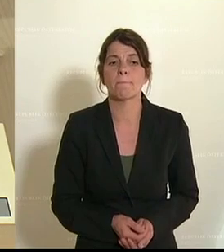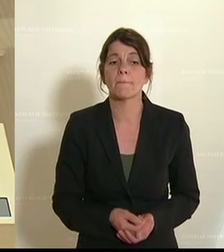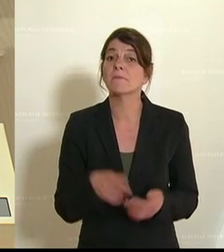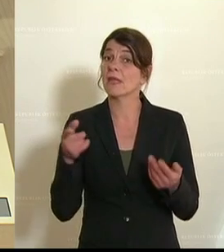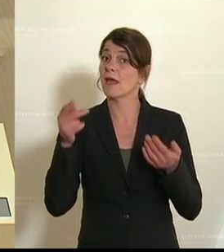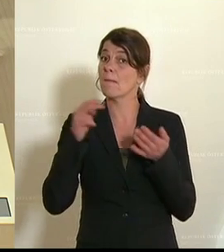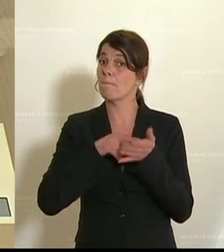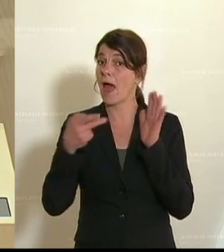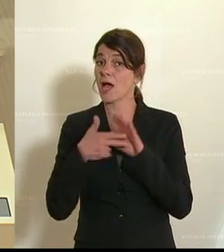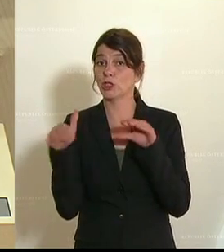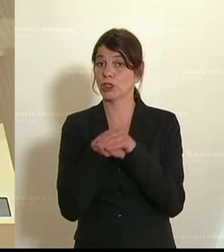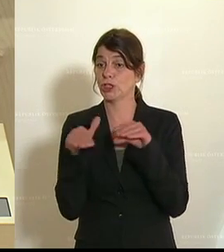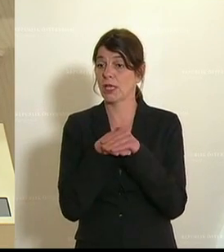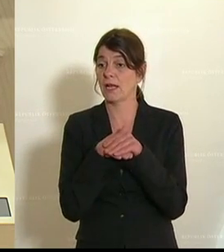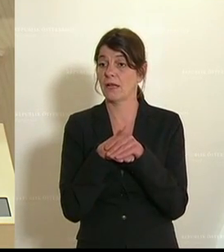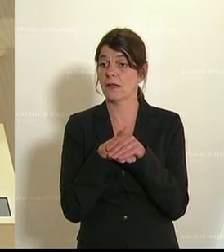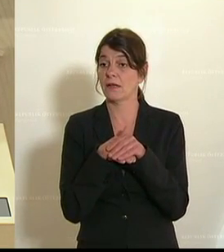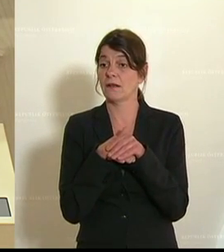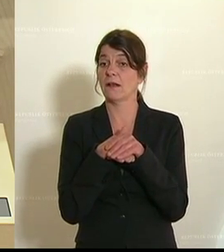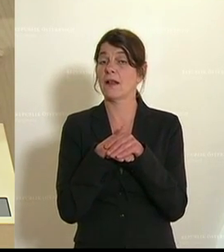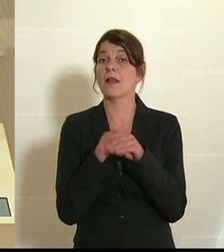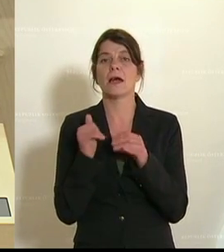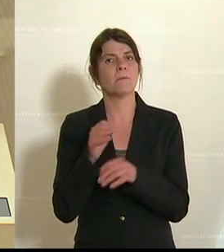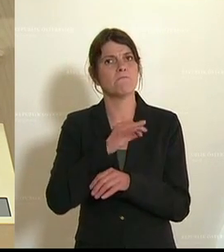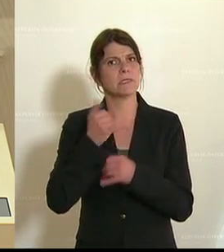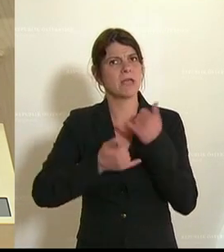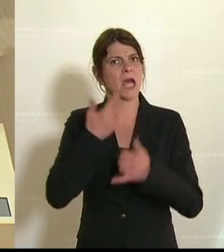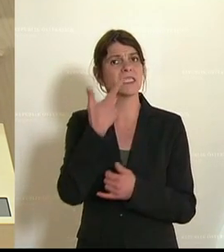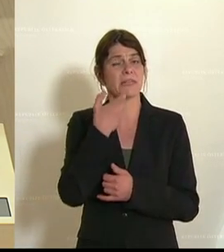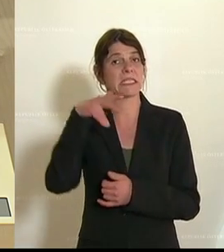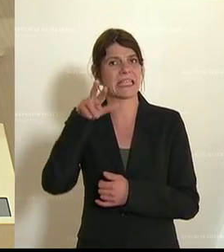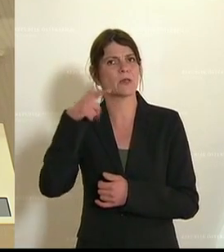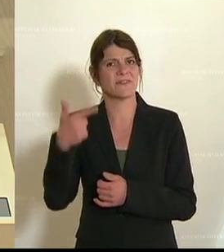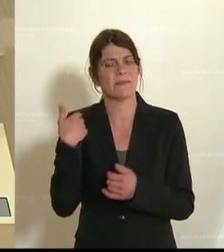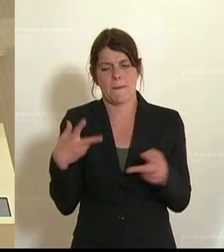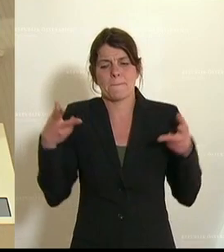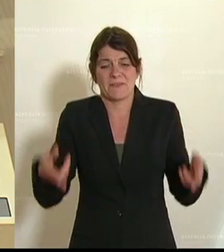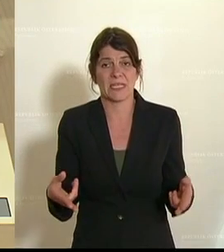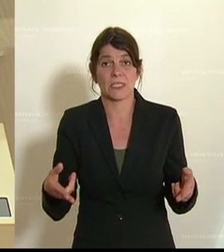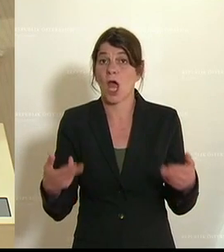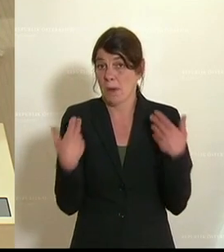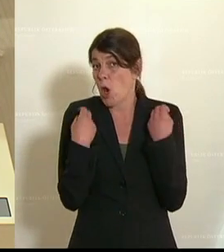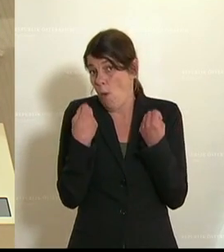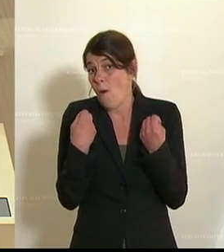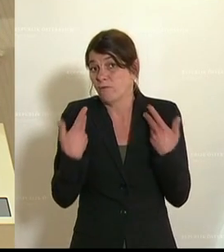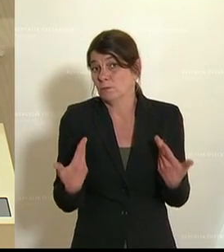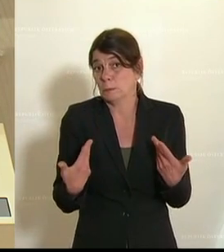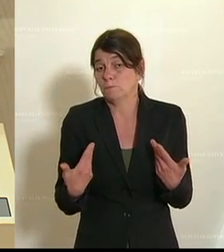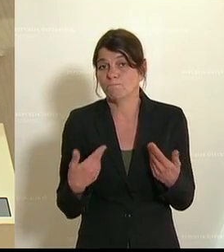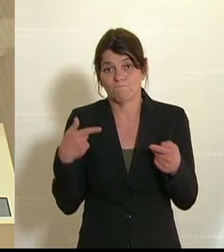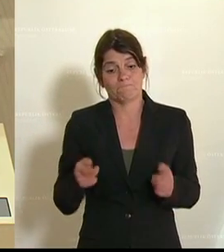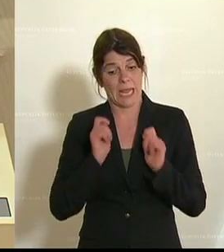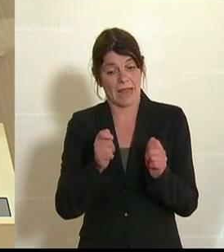Die Planstellungen sind bis 2023 ja befristet, aber man hoffe dann, dass